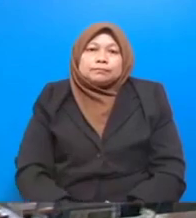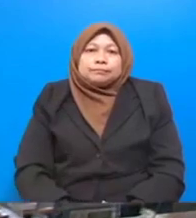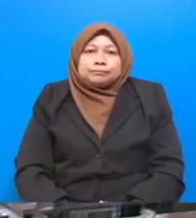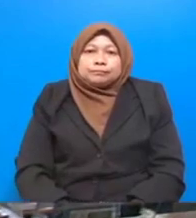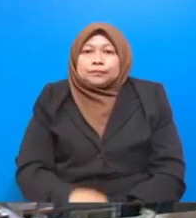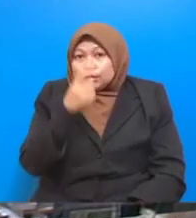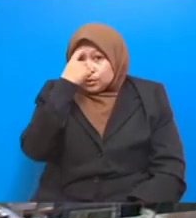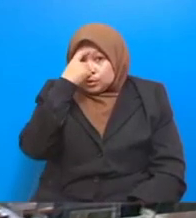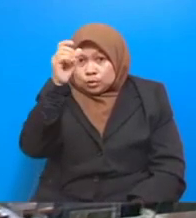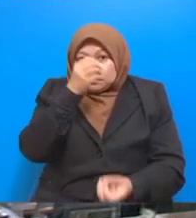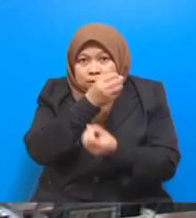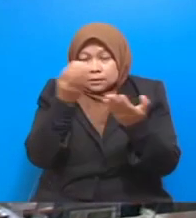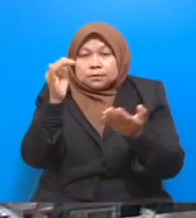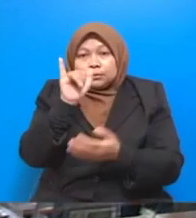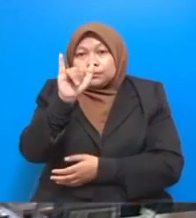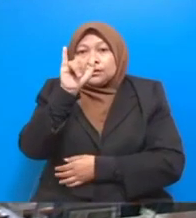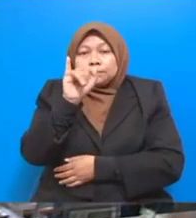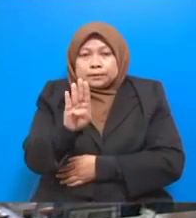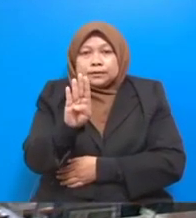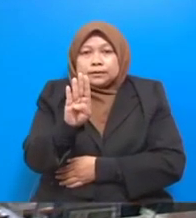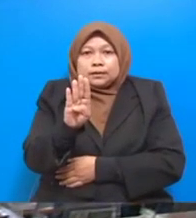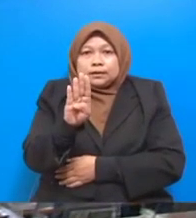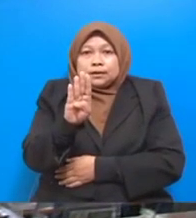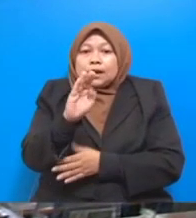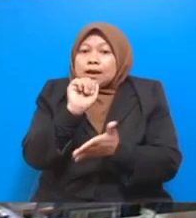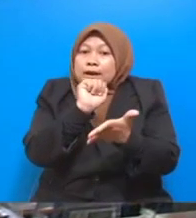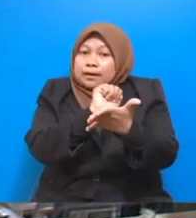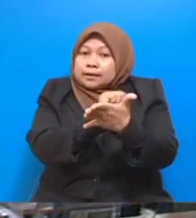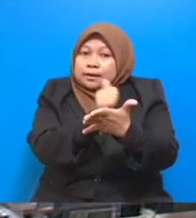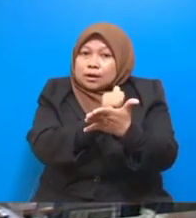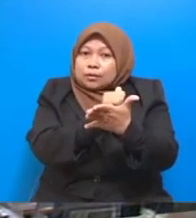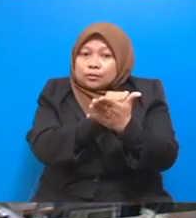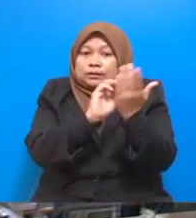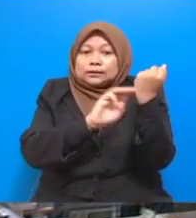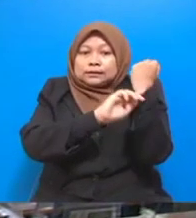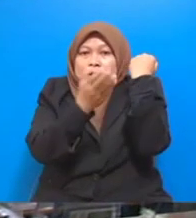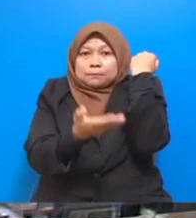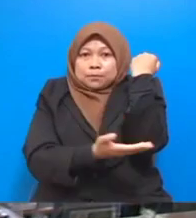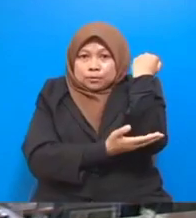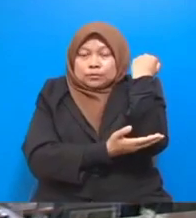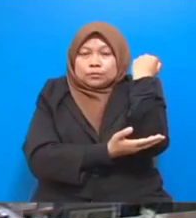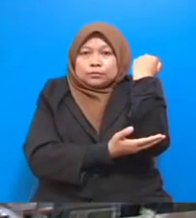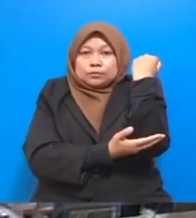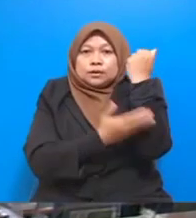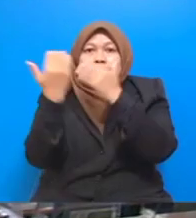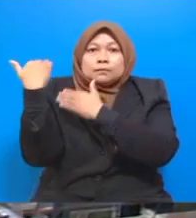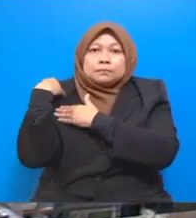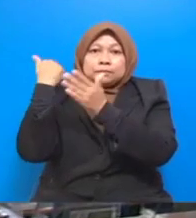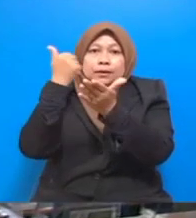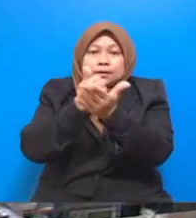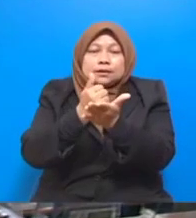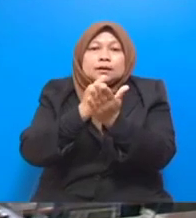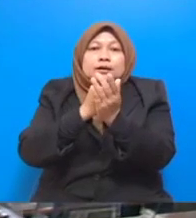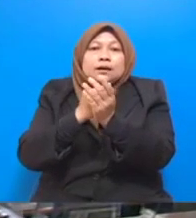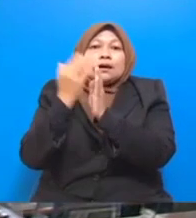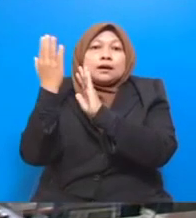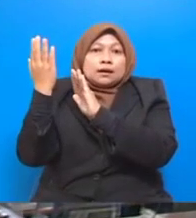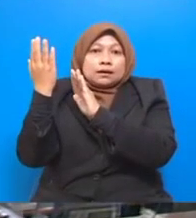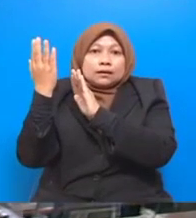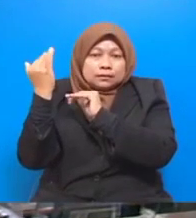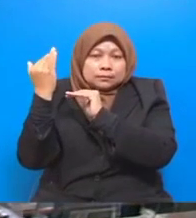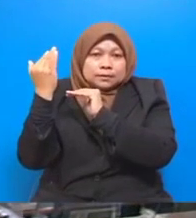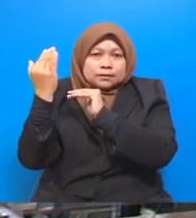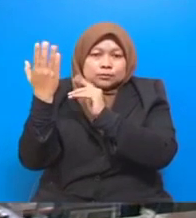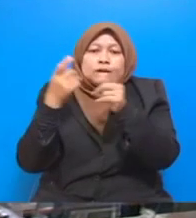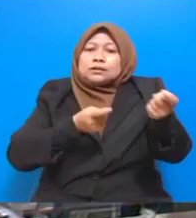untuk makluman yang berformat account amanah tabung harapan malaysia telah ditakdirkan oleh